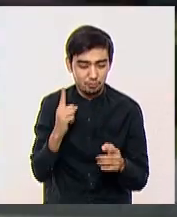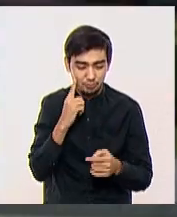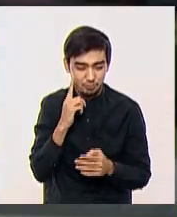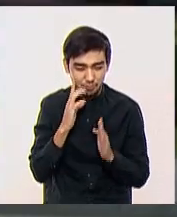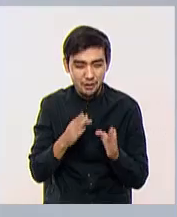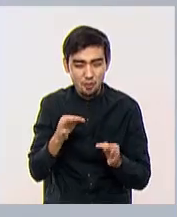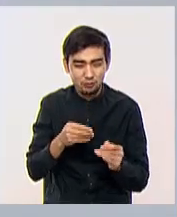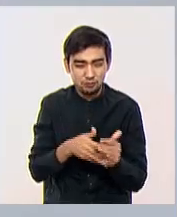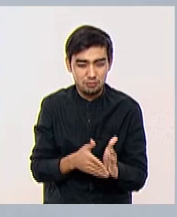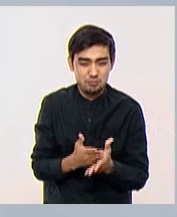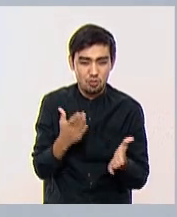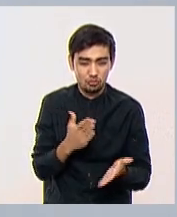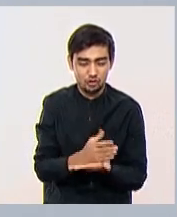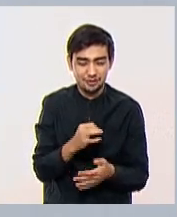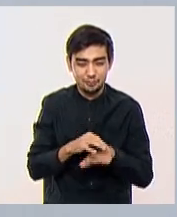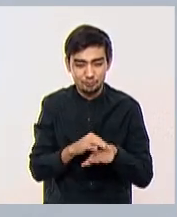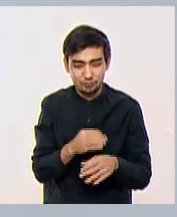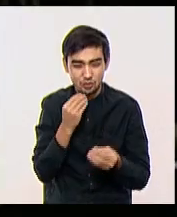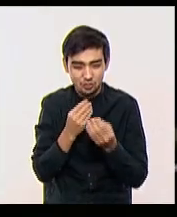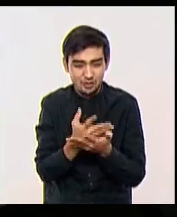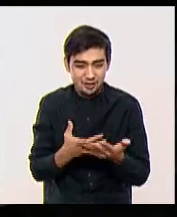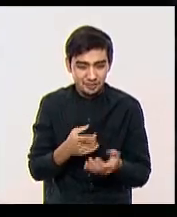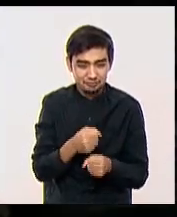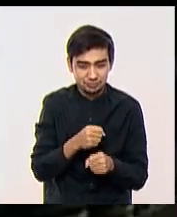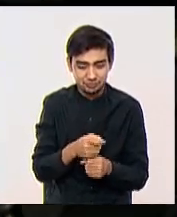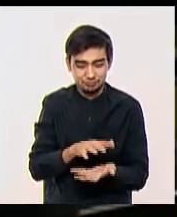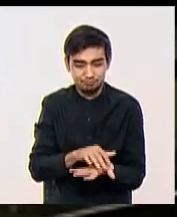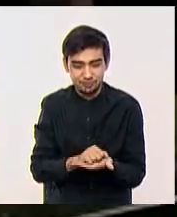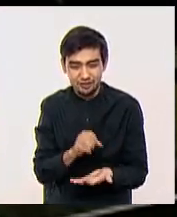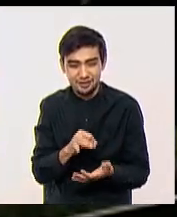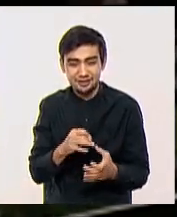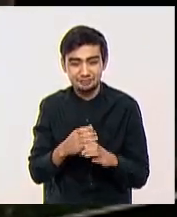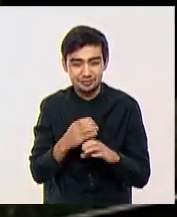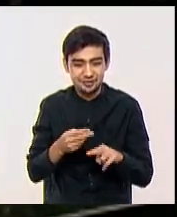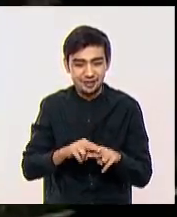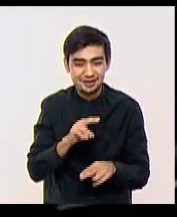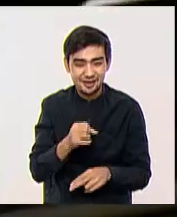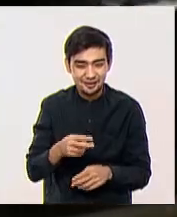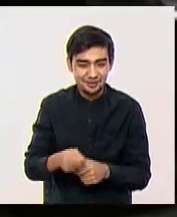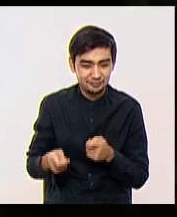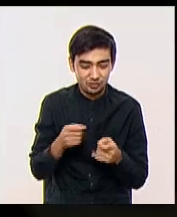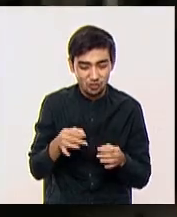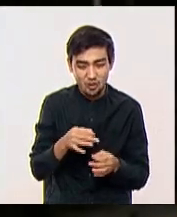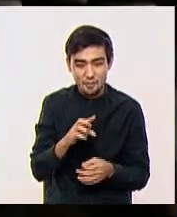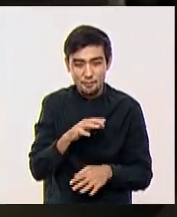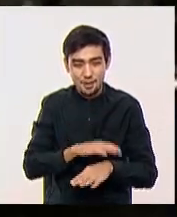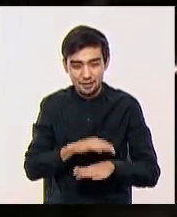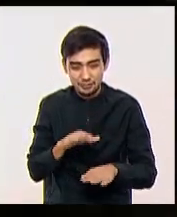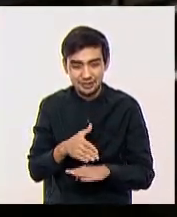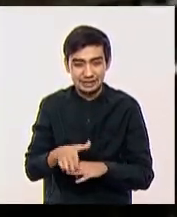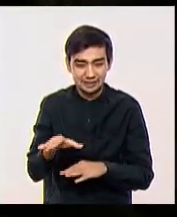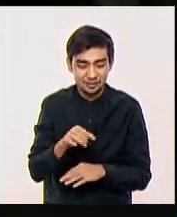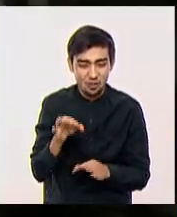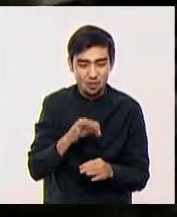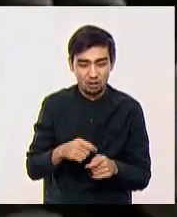срывом договоров на производство или поставку продукции. Это влечет потерю прибыли, а также санкции со стороны партнеров и банков из-за просрочки